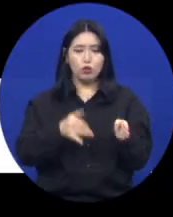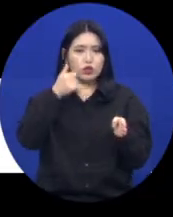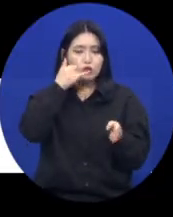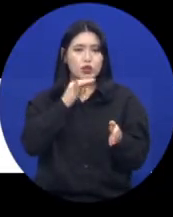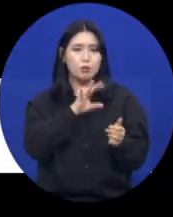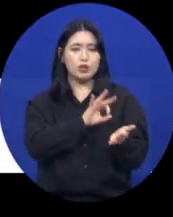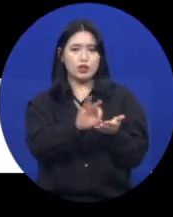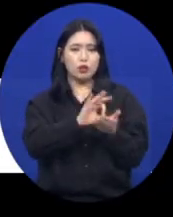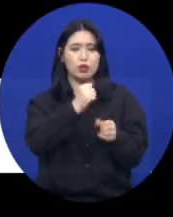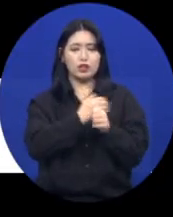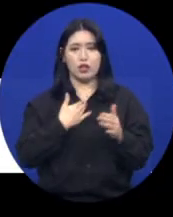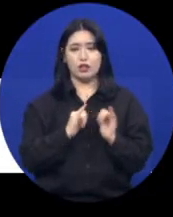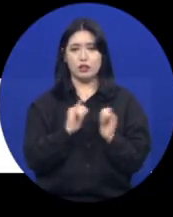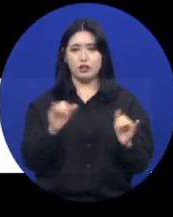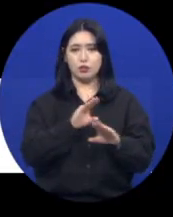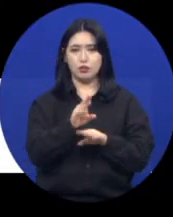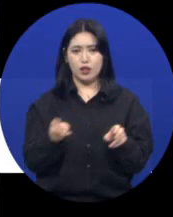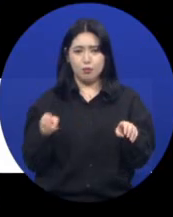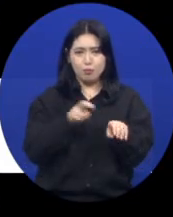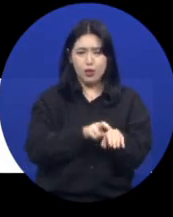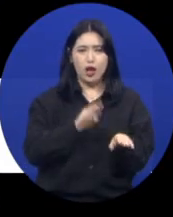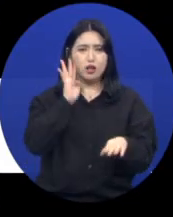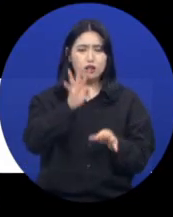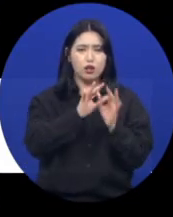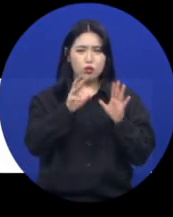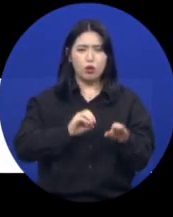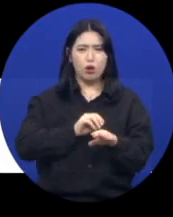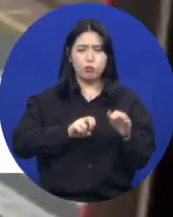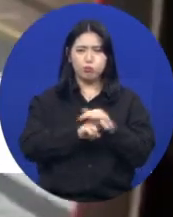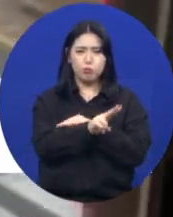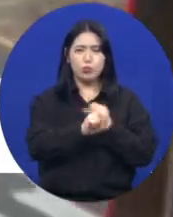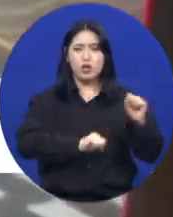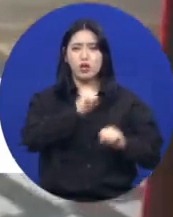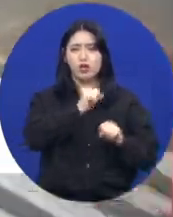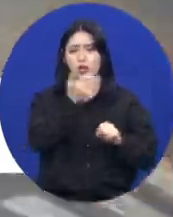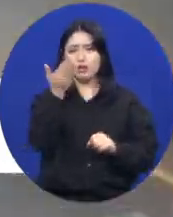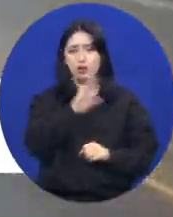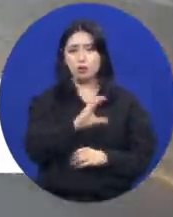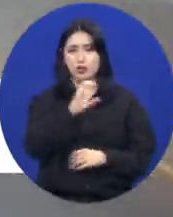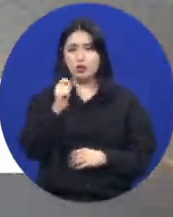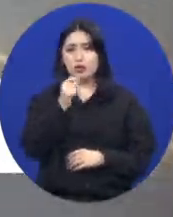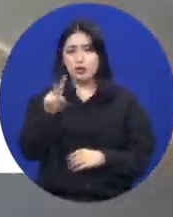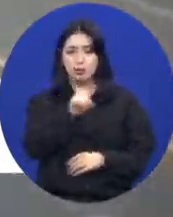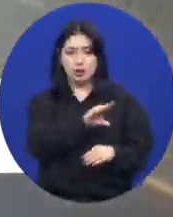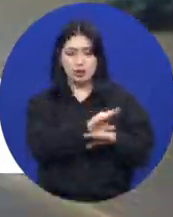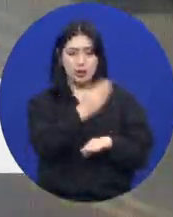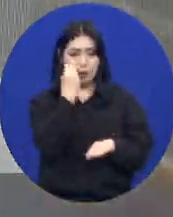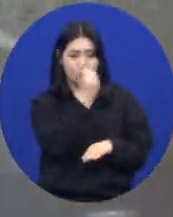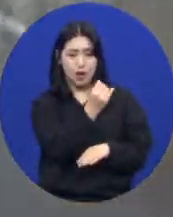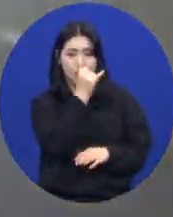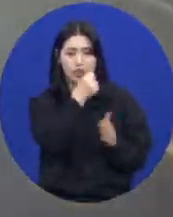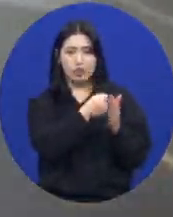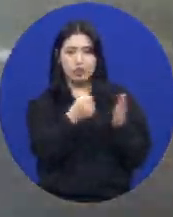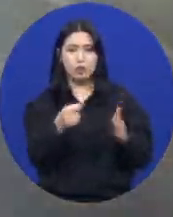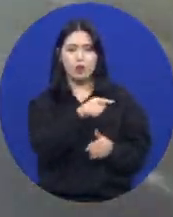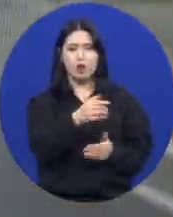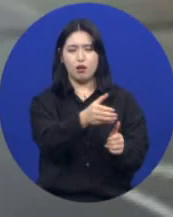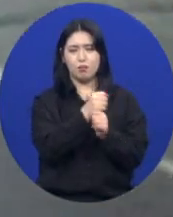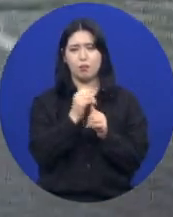지인의 차를 타고 사흘 동안 도피 행각을 버렸지만 cctv 에 차량이 찍히면서 덜미가